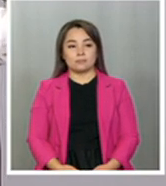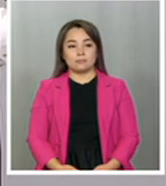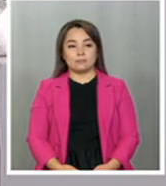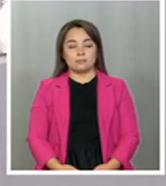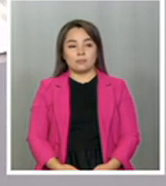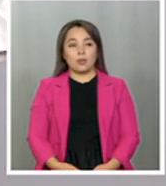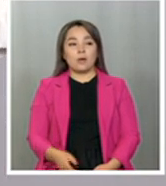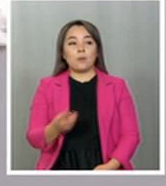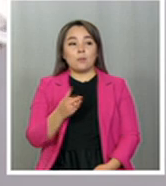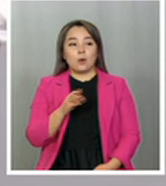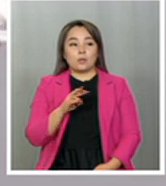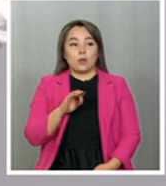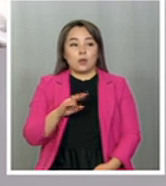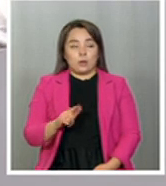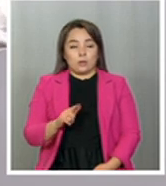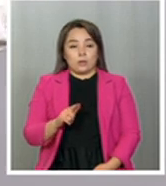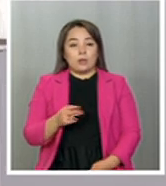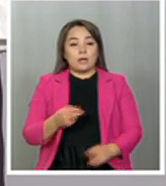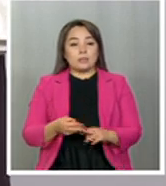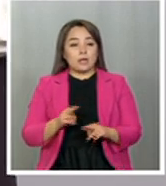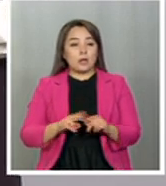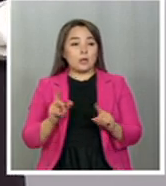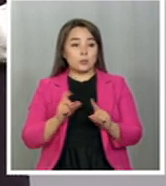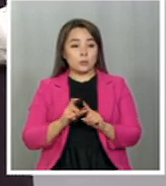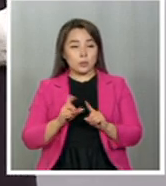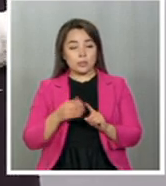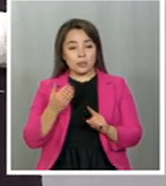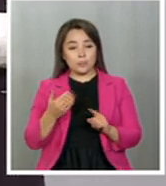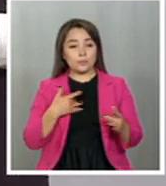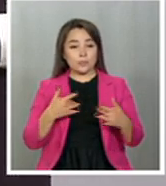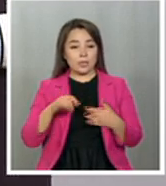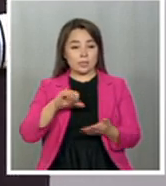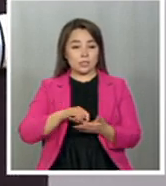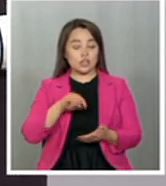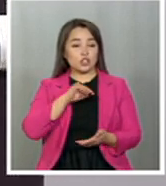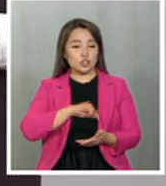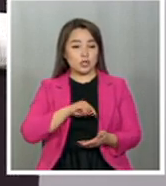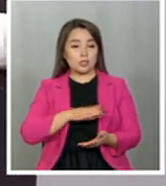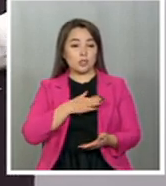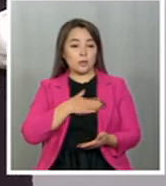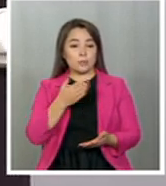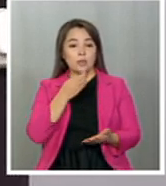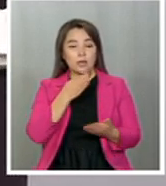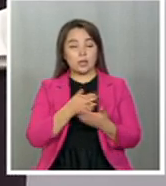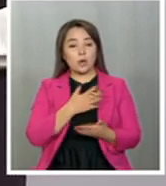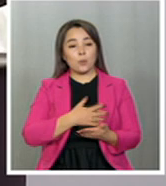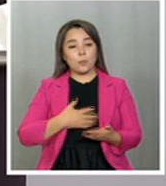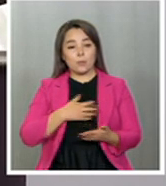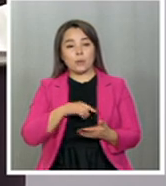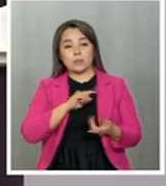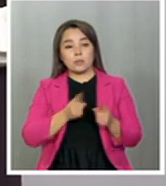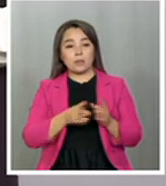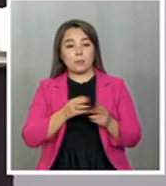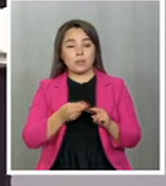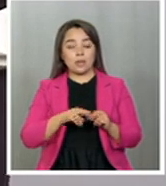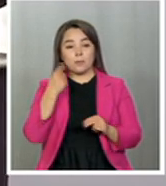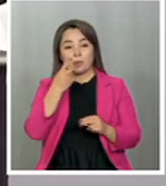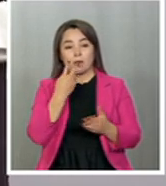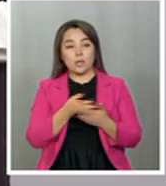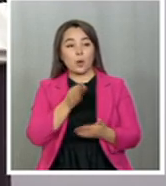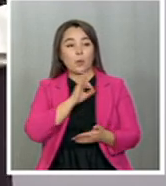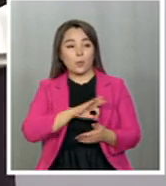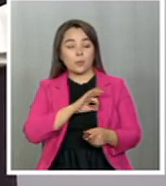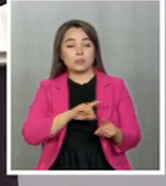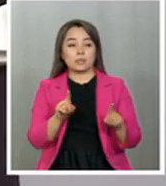аударайық. Монолог. Монолог сөз өнерінде кейіпкердің ішкі жай-күйін, толғаныс тебіренісін бейнелеу мақсатында